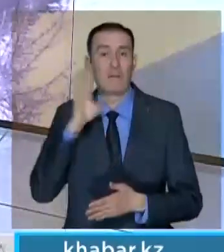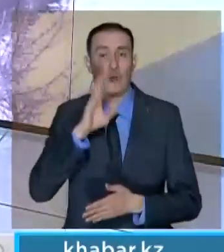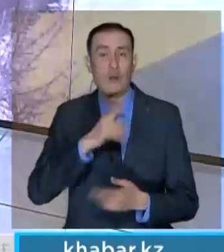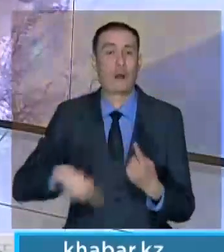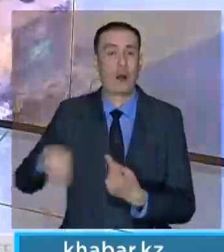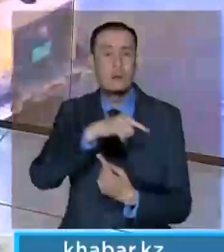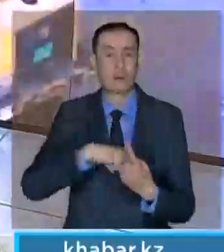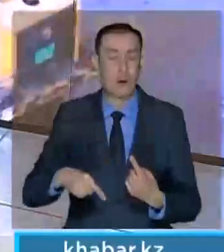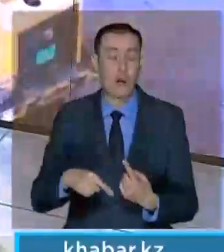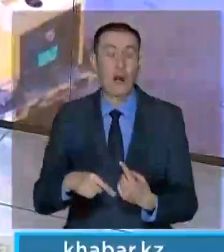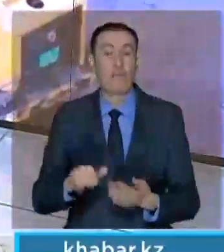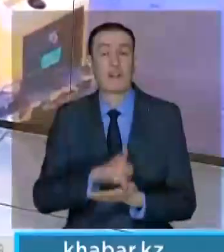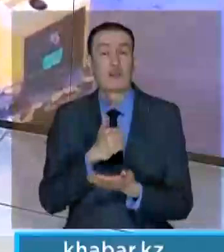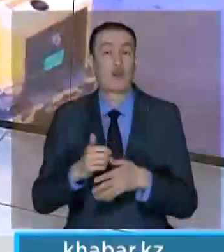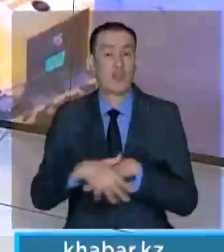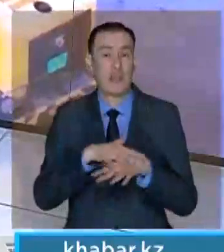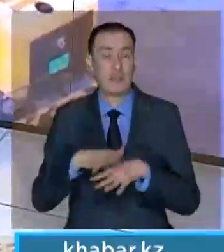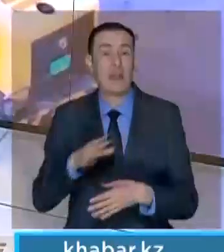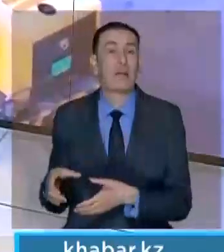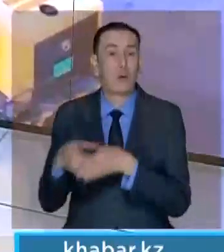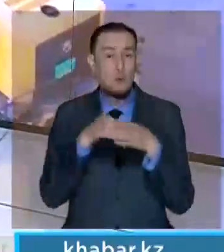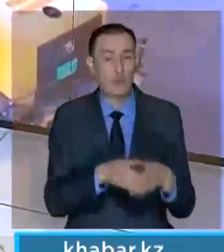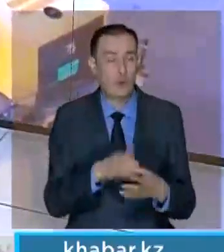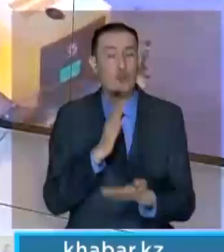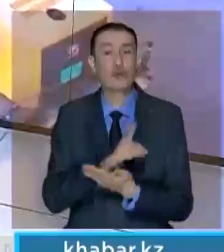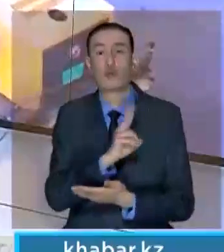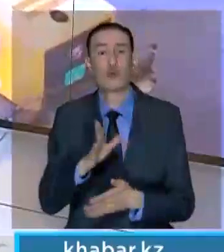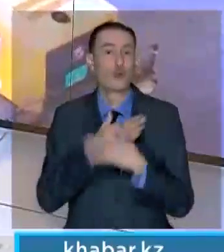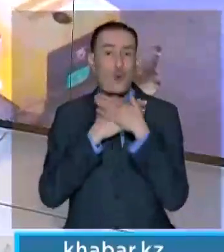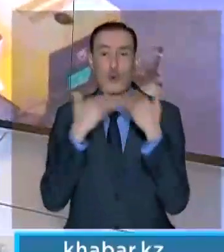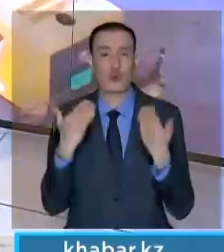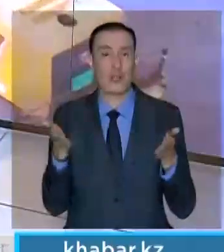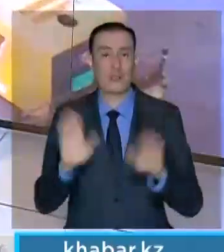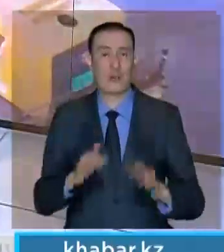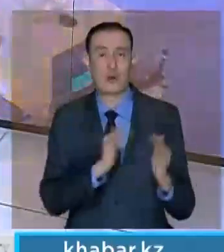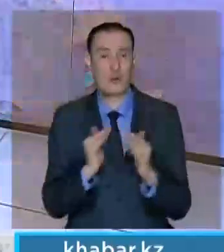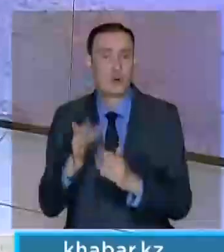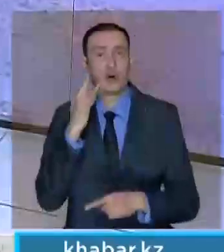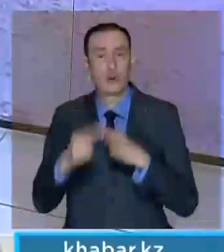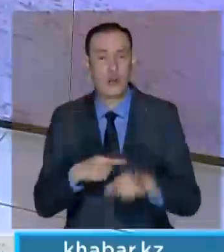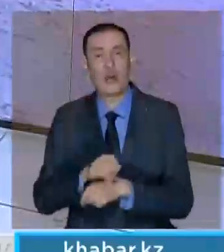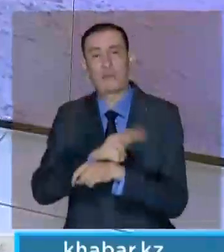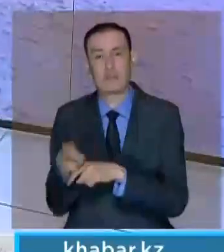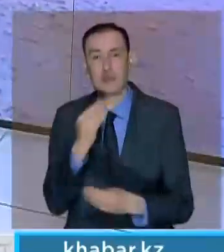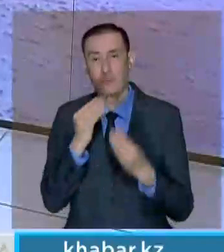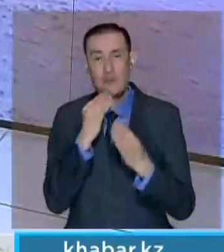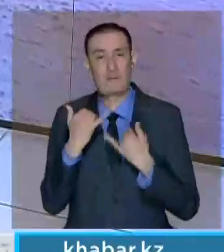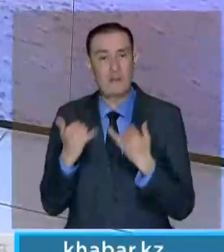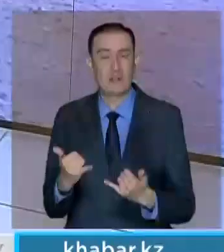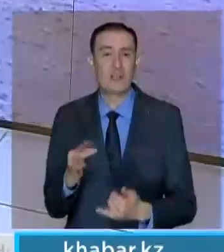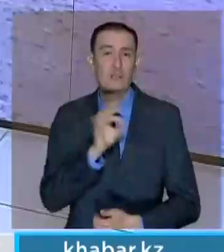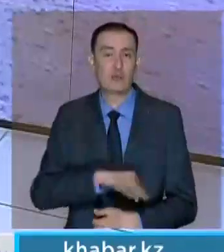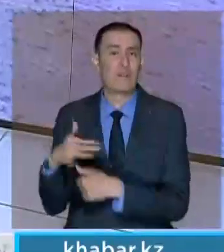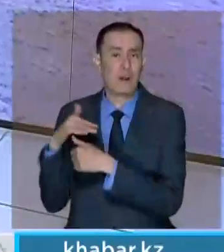кольце основную часть населения эвакуировали но есть и те кто не пожелал покидать свои дома их регулярно обеспечивают провизии для этого